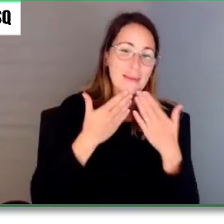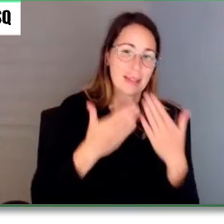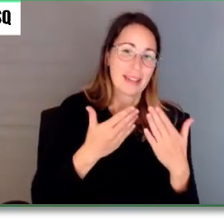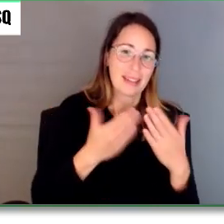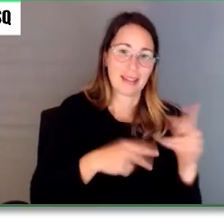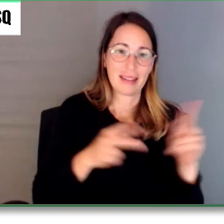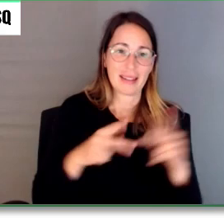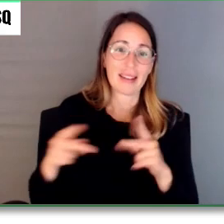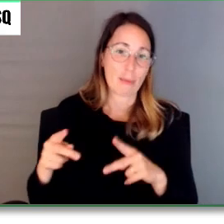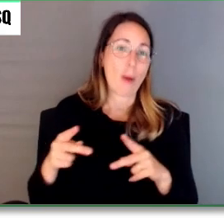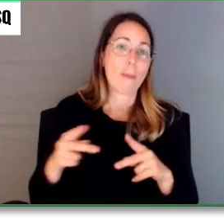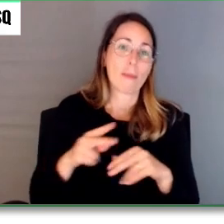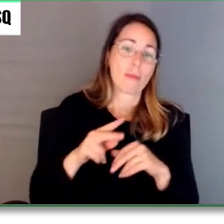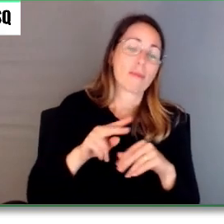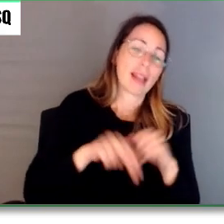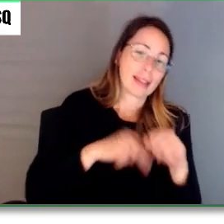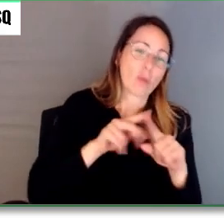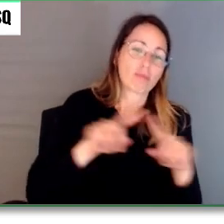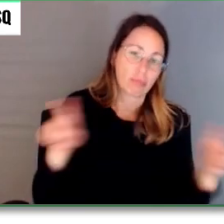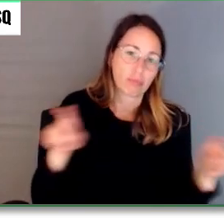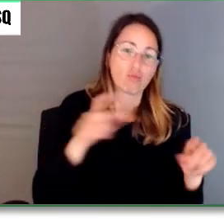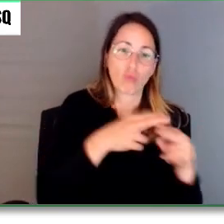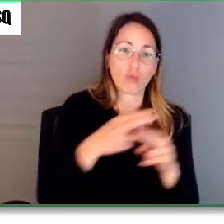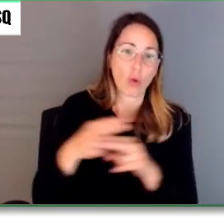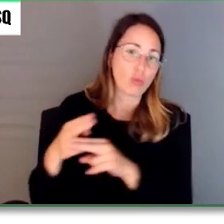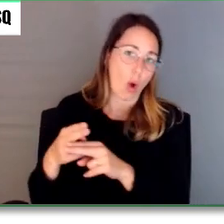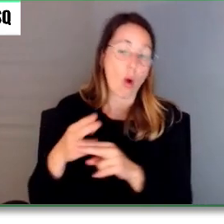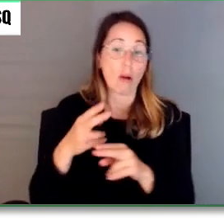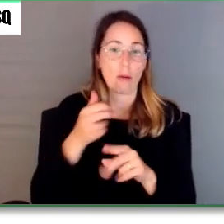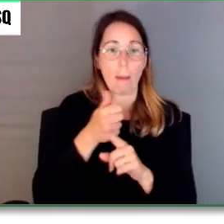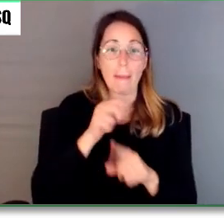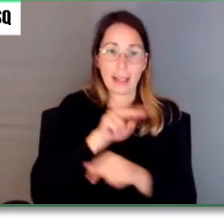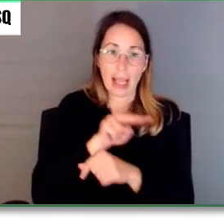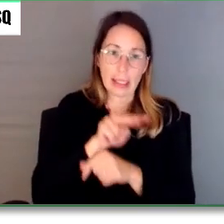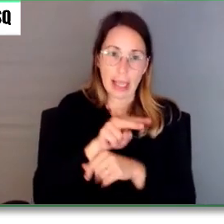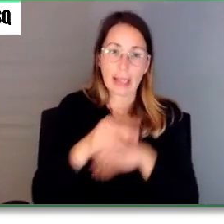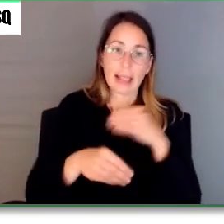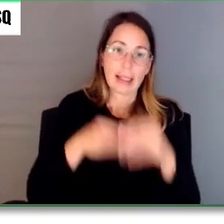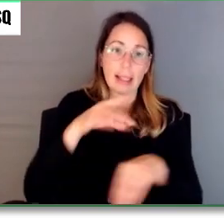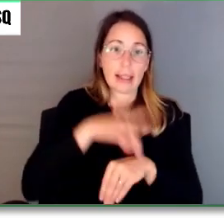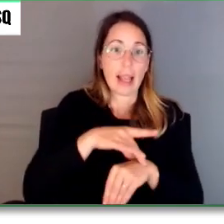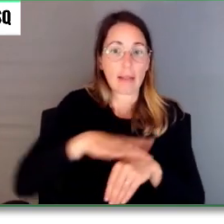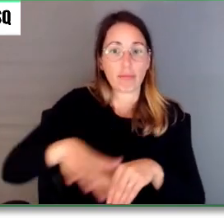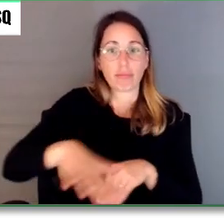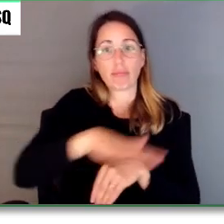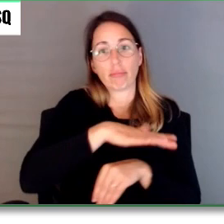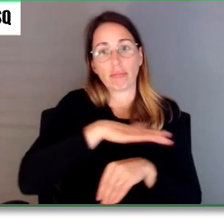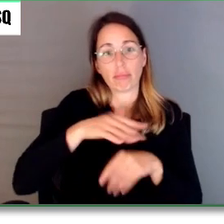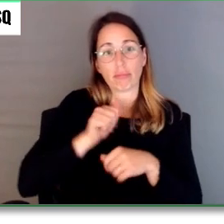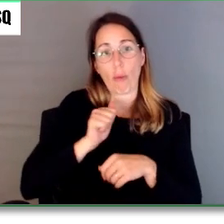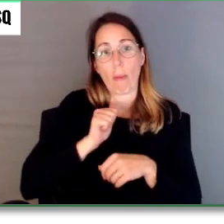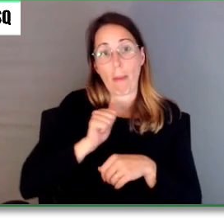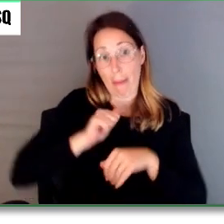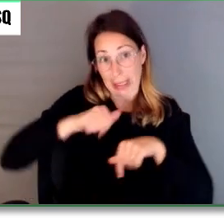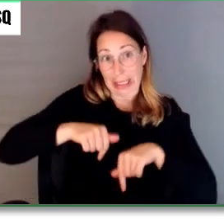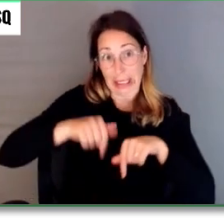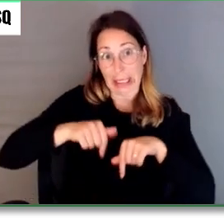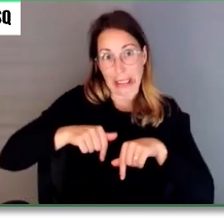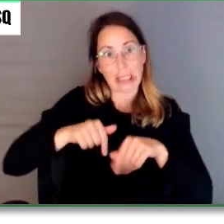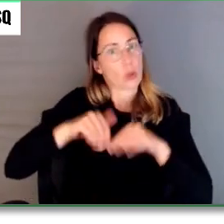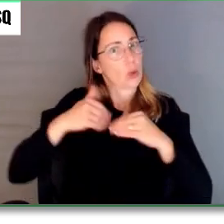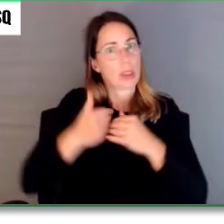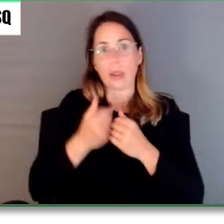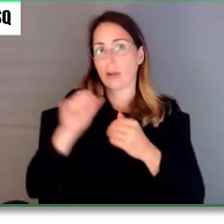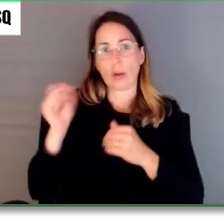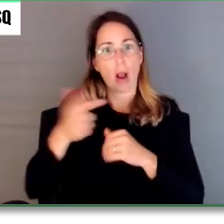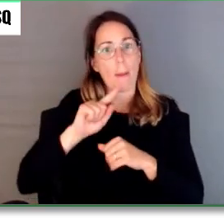qui sont les gardiens traditionnels de la terre sur laquelle nous vivons, sur les épaules desquelles nous nous tenons, ainsi que toutes les Premières Nations des terres et ceux qui écoutent les